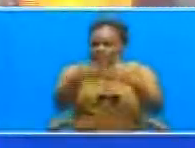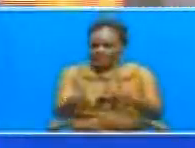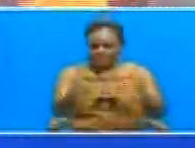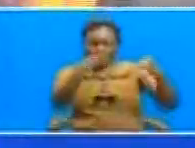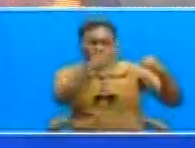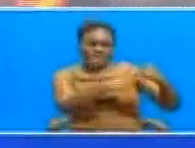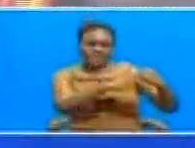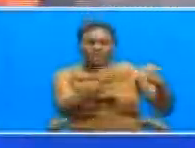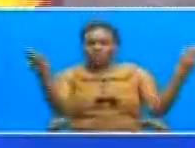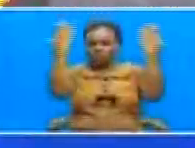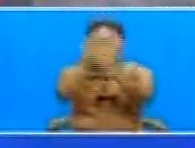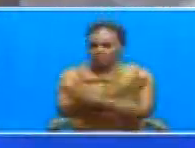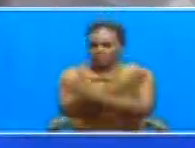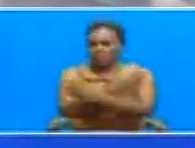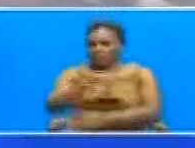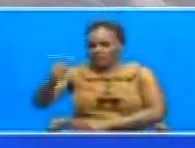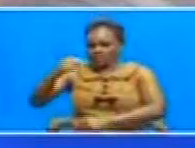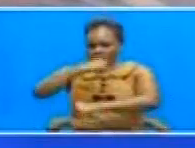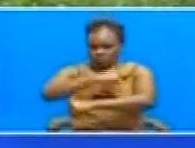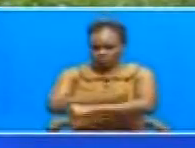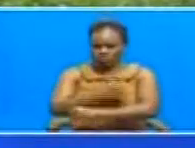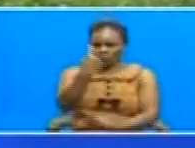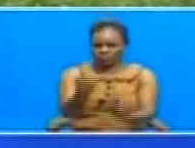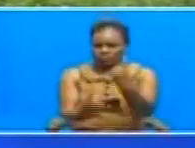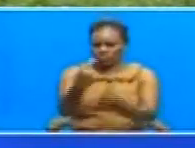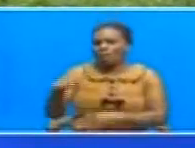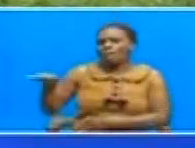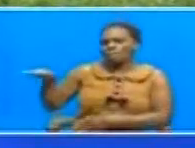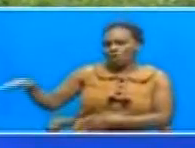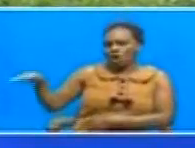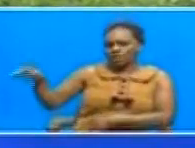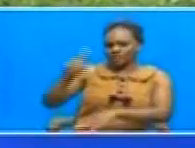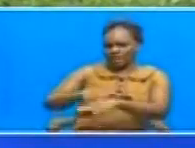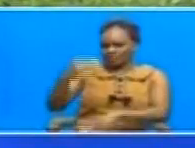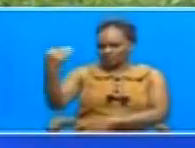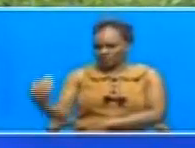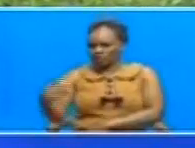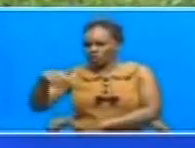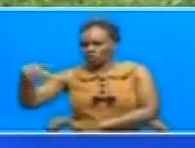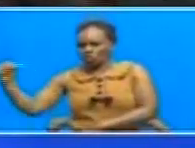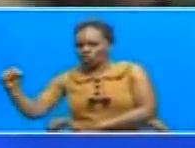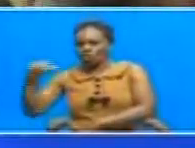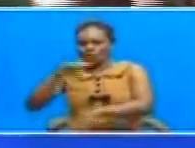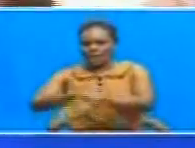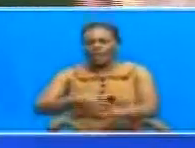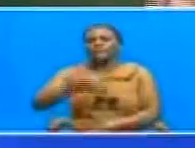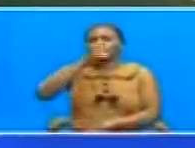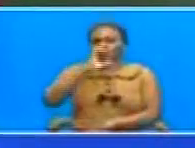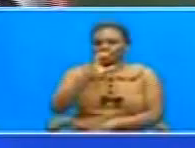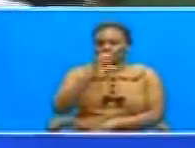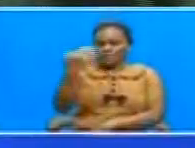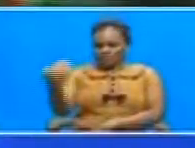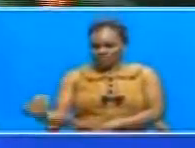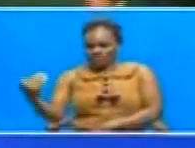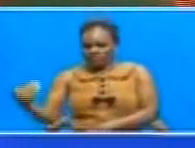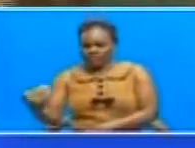mbili usiku, huku kisa cha Lutsangani kikitekelezwa asubuhi wakati wanafunzi wakienda kupata staftahi. Tayari wanafunzi